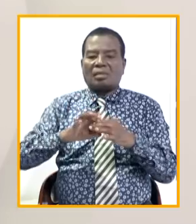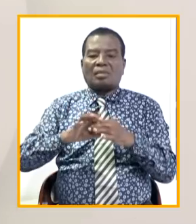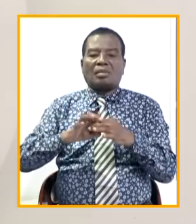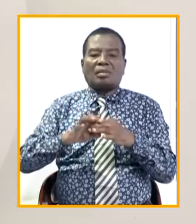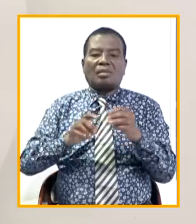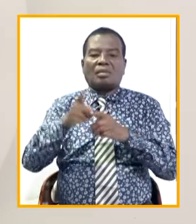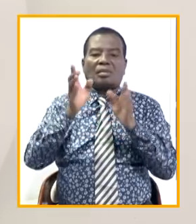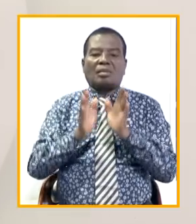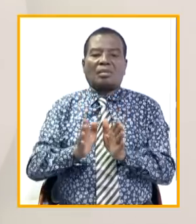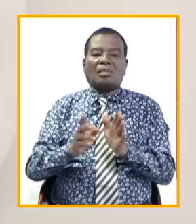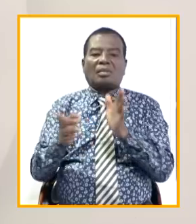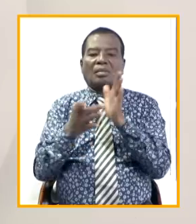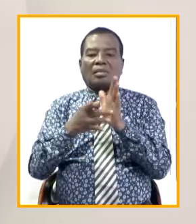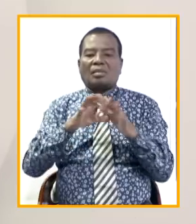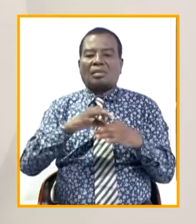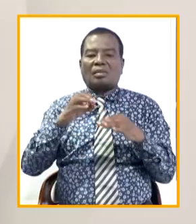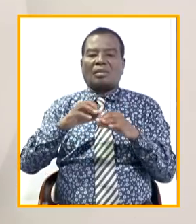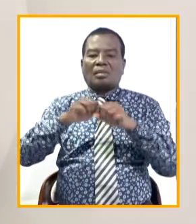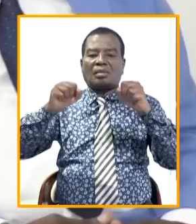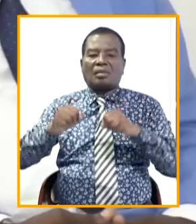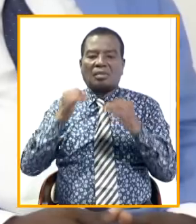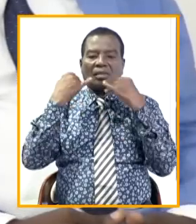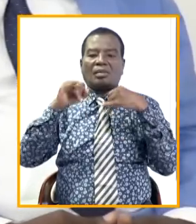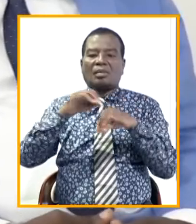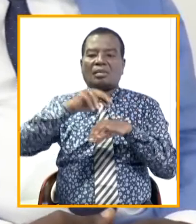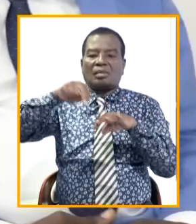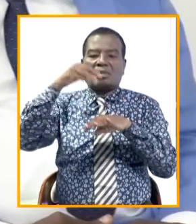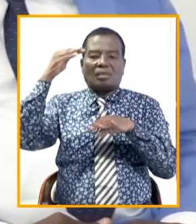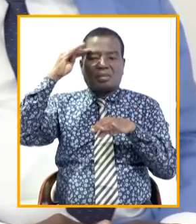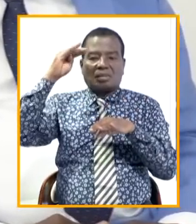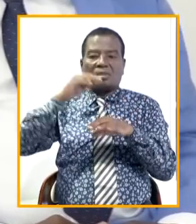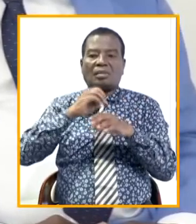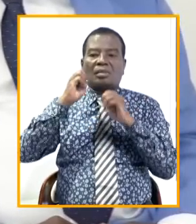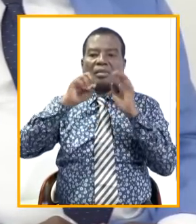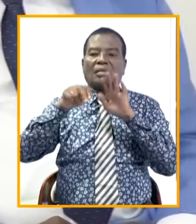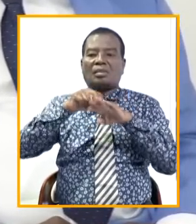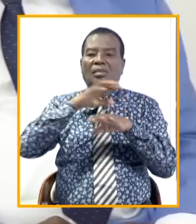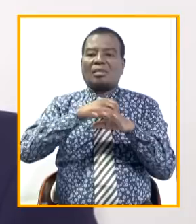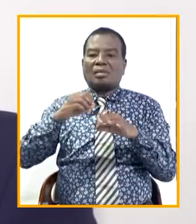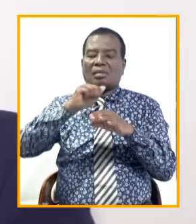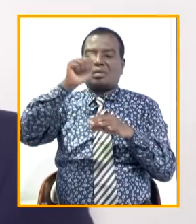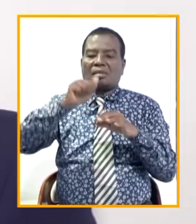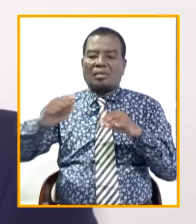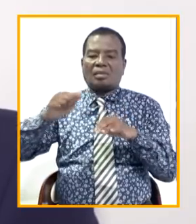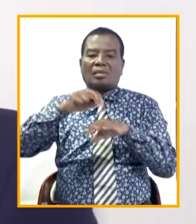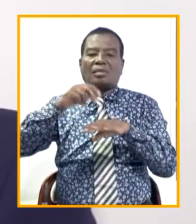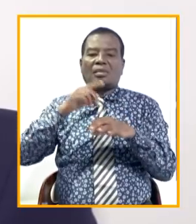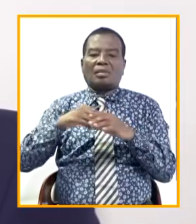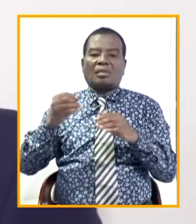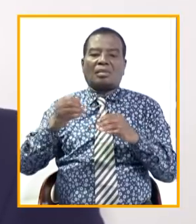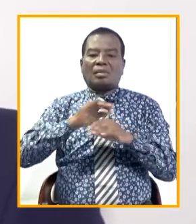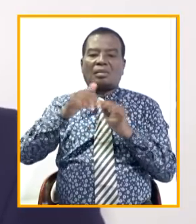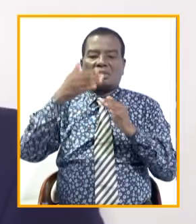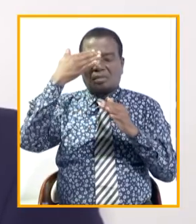Bankone, le directeur des technologies et des systèmes d'information du ministère de l'Éducation nationale et de l'alphabétisation, à la tribune